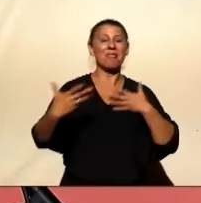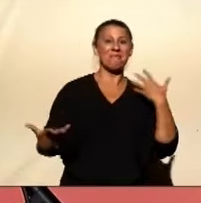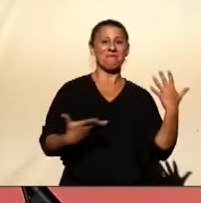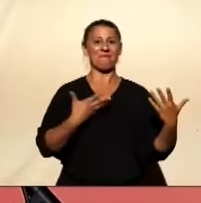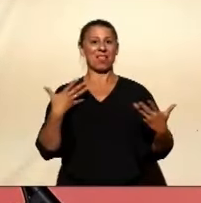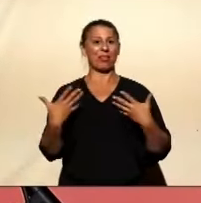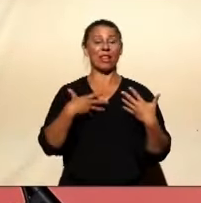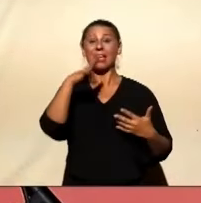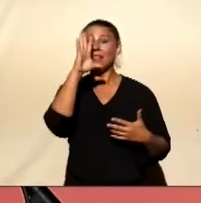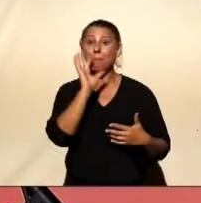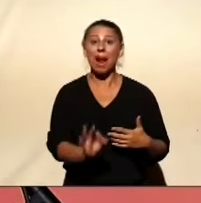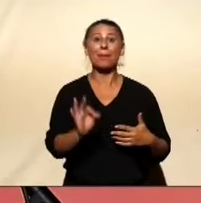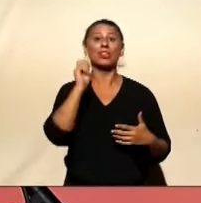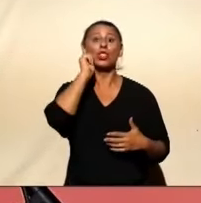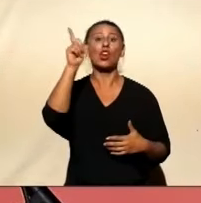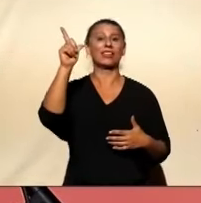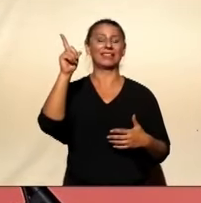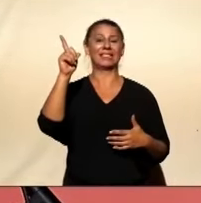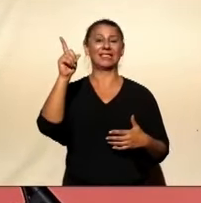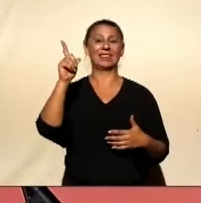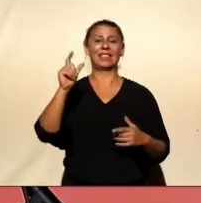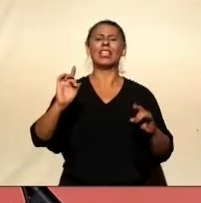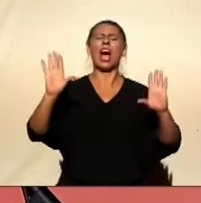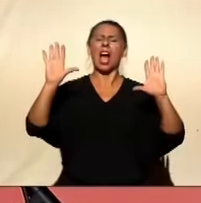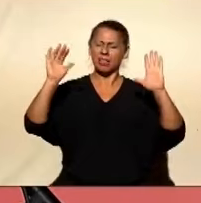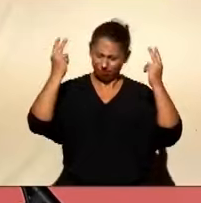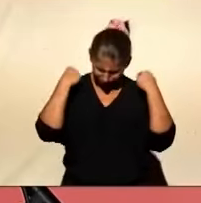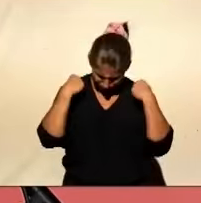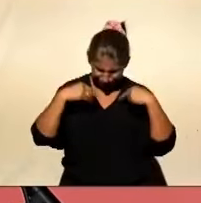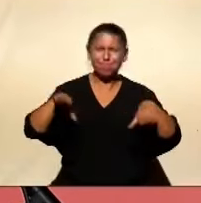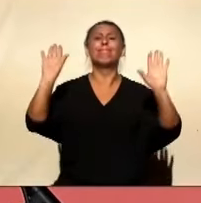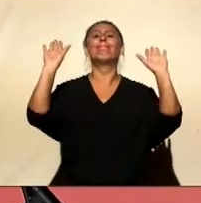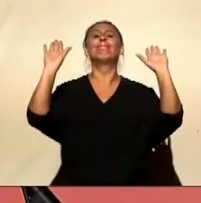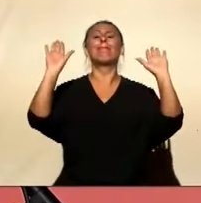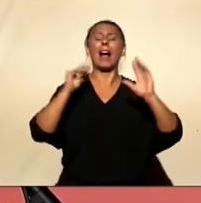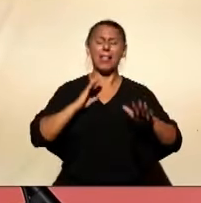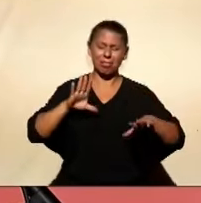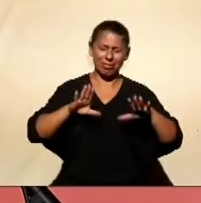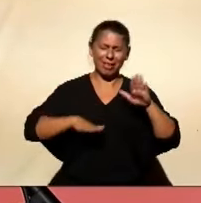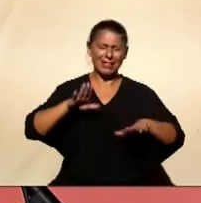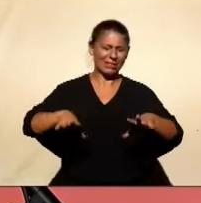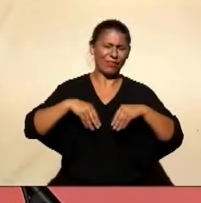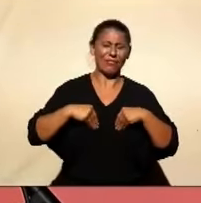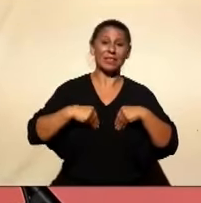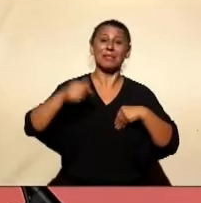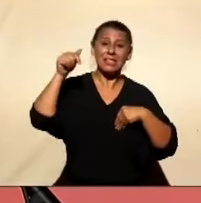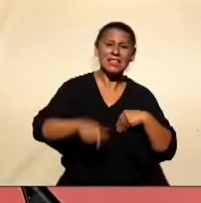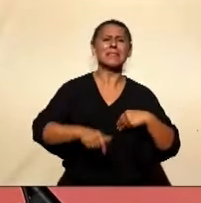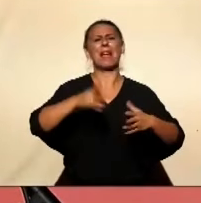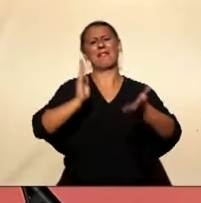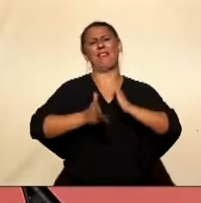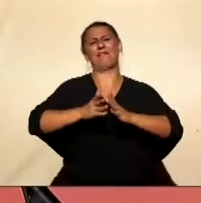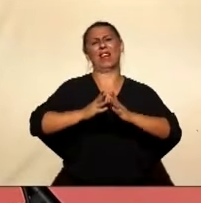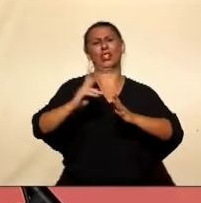την πραγματική γιορτή των ανυπότακτων, των ασυμβίβαστων με τη σημερινή